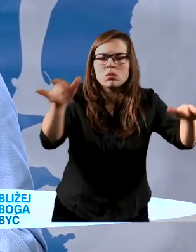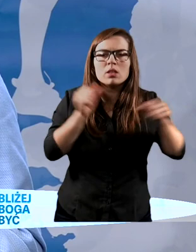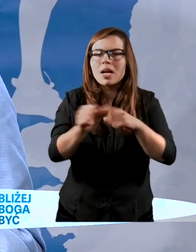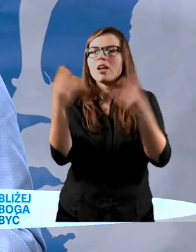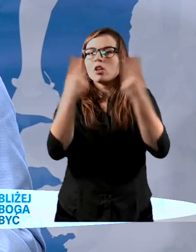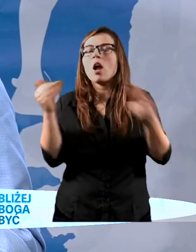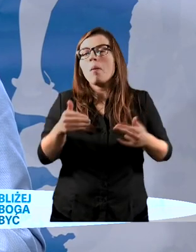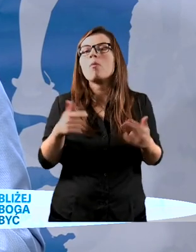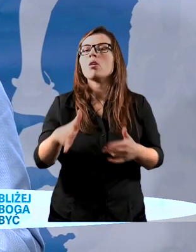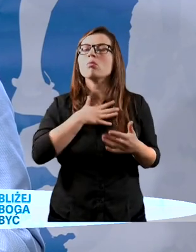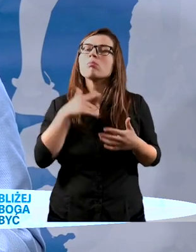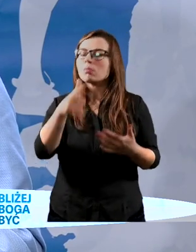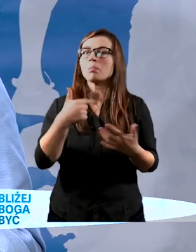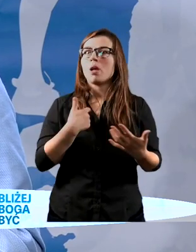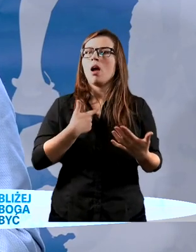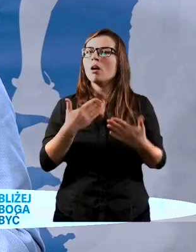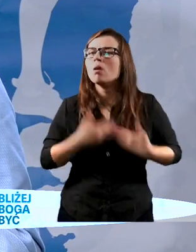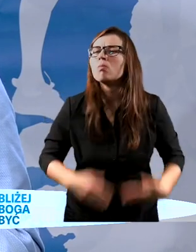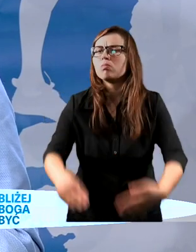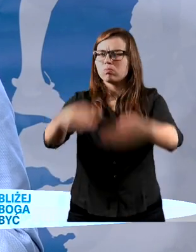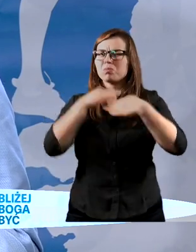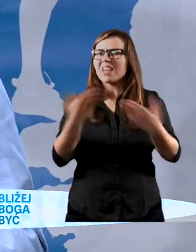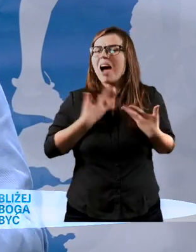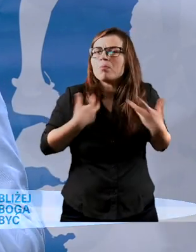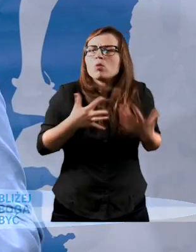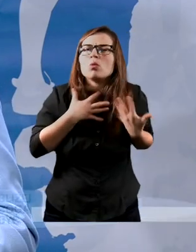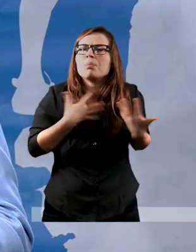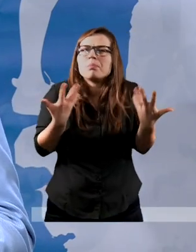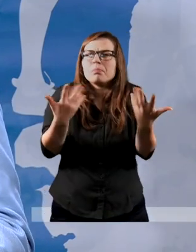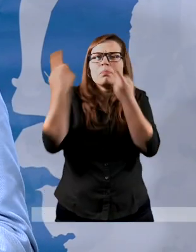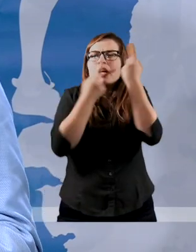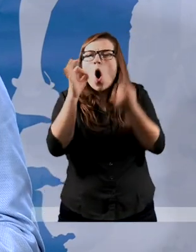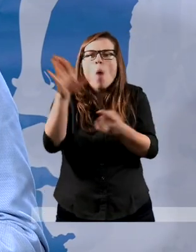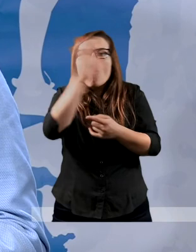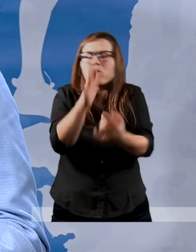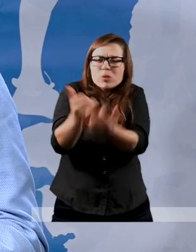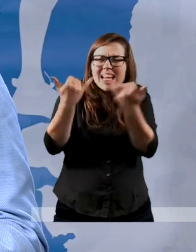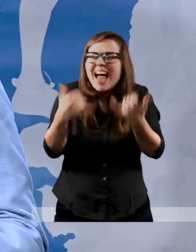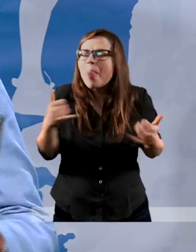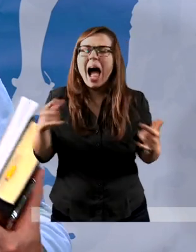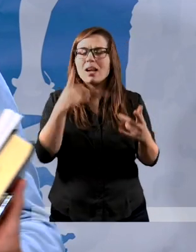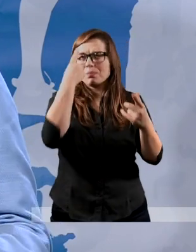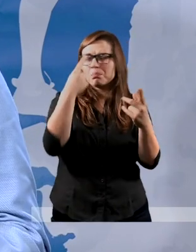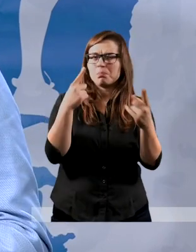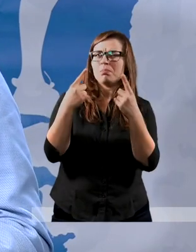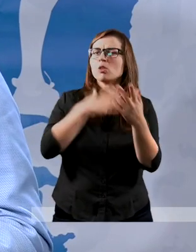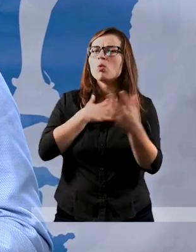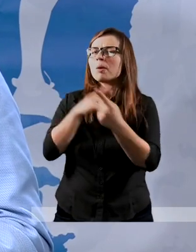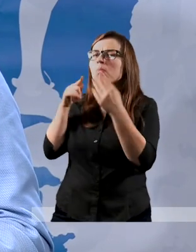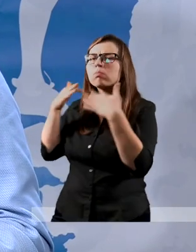mówią, podbudowała mnie ona. Sprawiła, że zacząłem postrzegać Boga trochę inaczej, że przybliżyłem się do